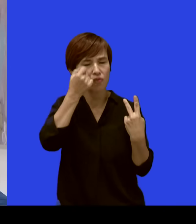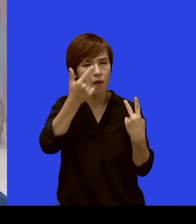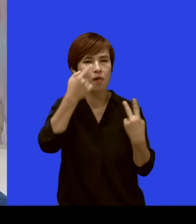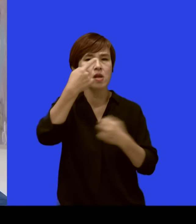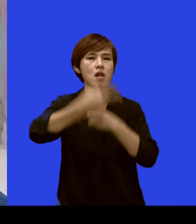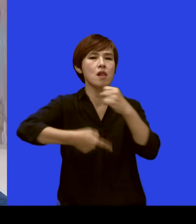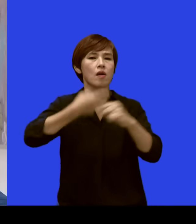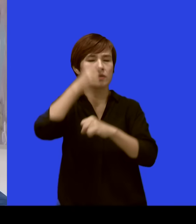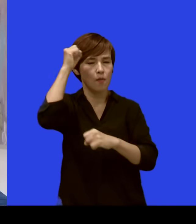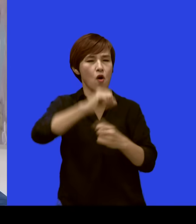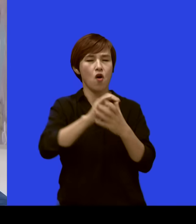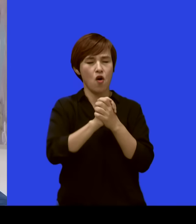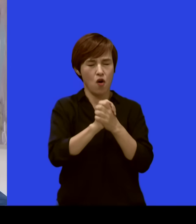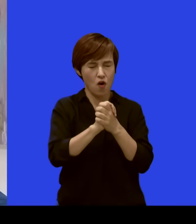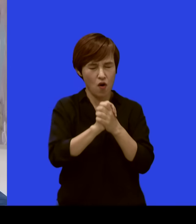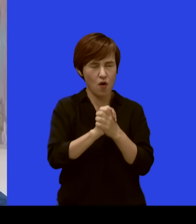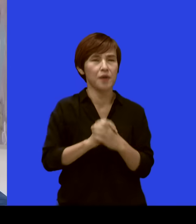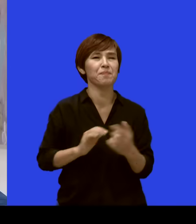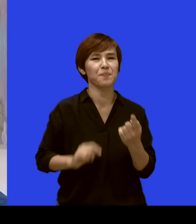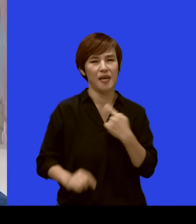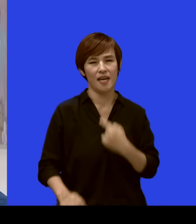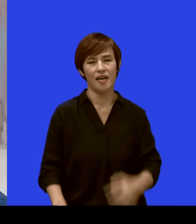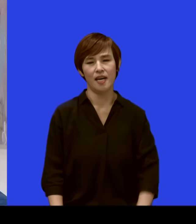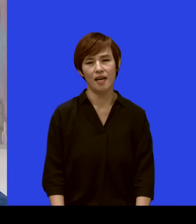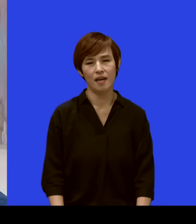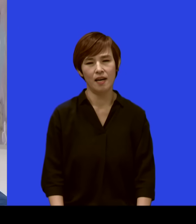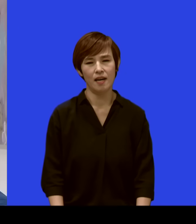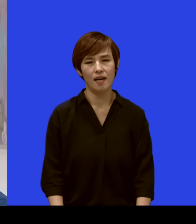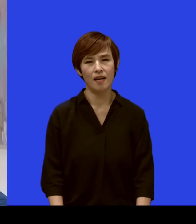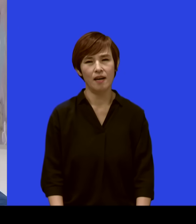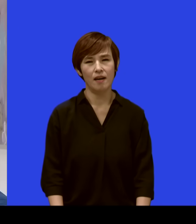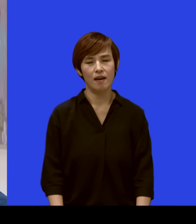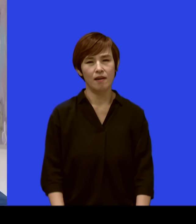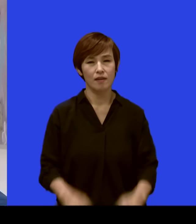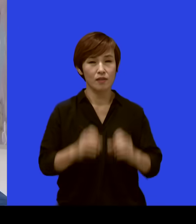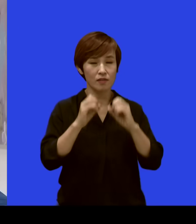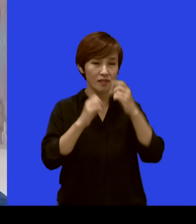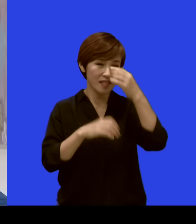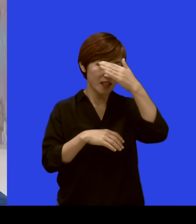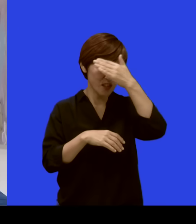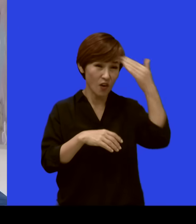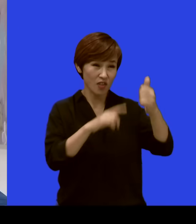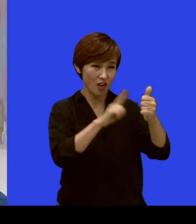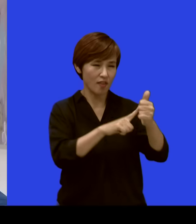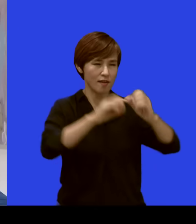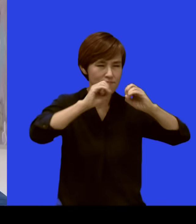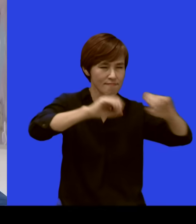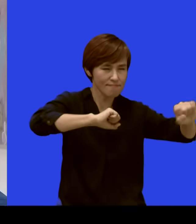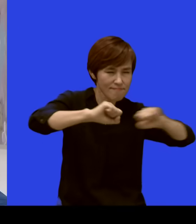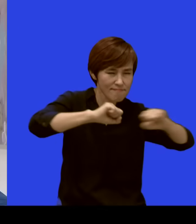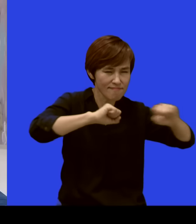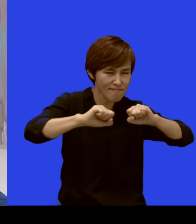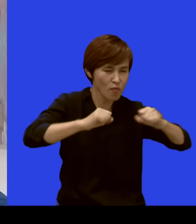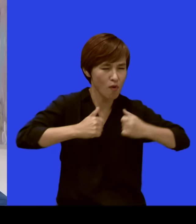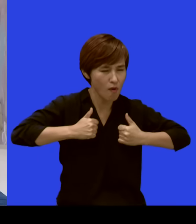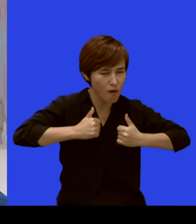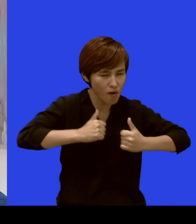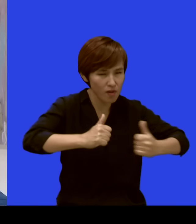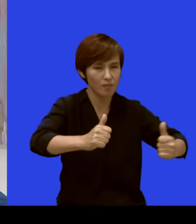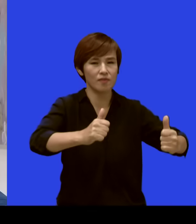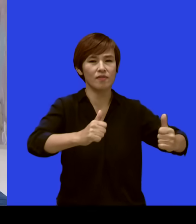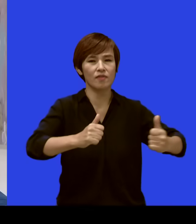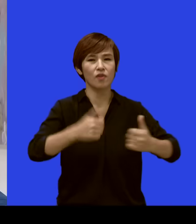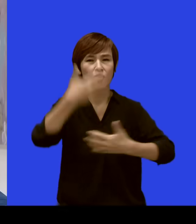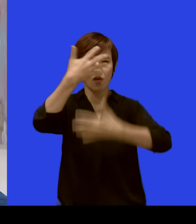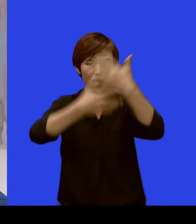1년을 드린 적이 있습니다. 예. 너무 그 친구가 전도도 대부분 하고 또 저희 교회 영상도 다